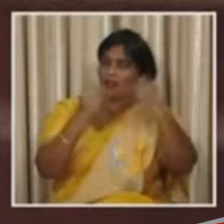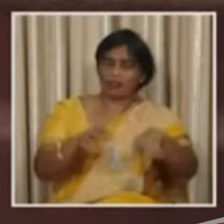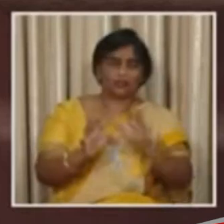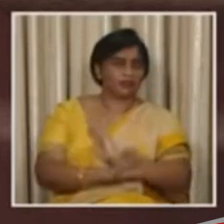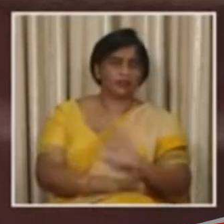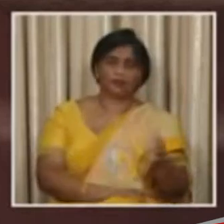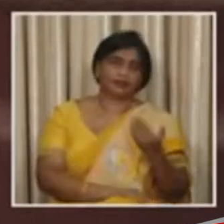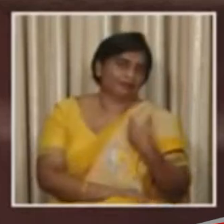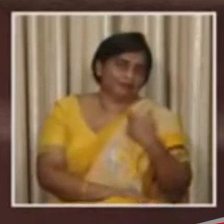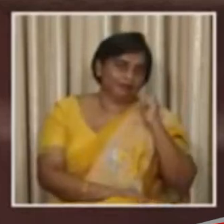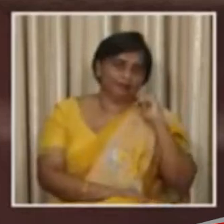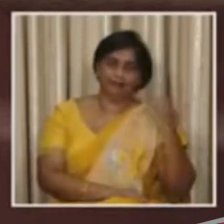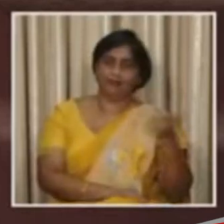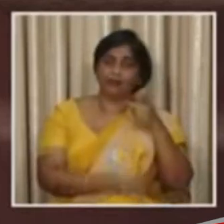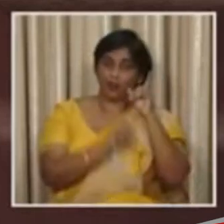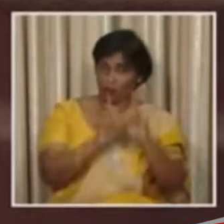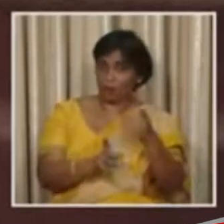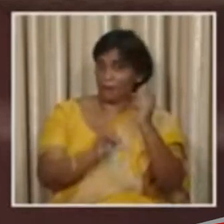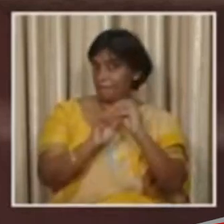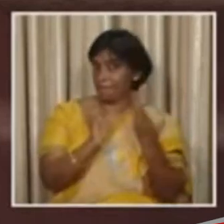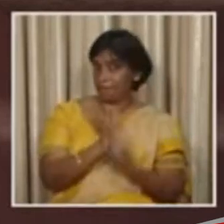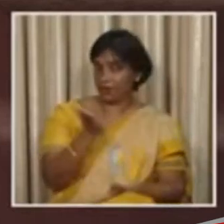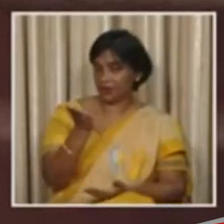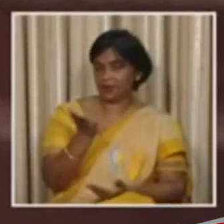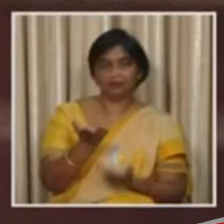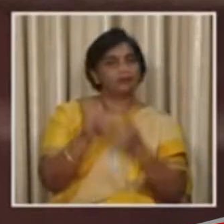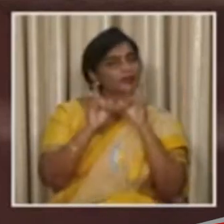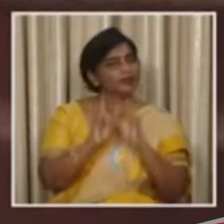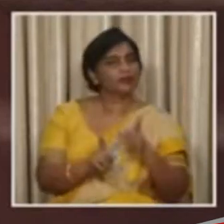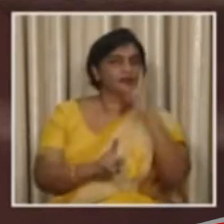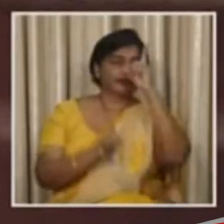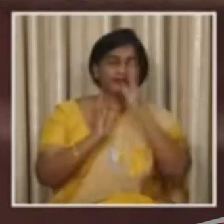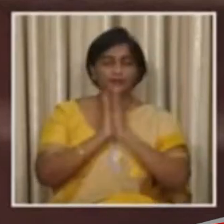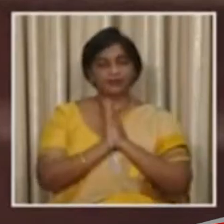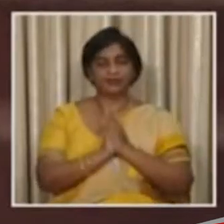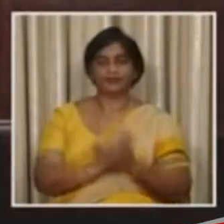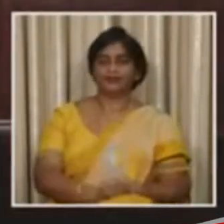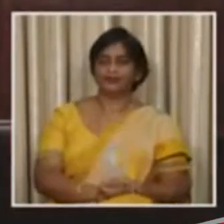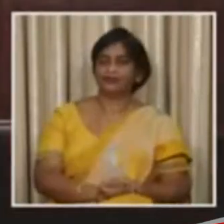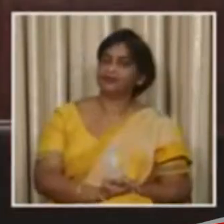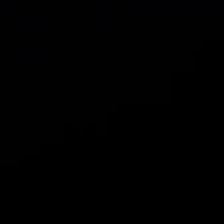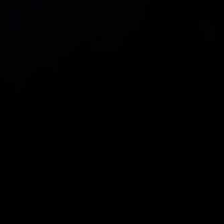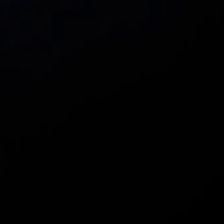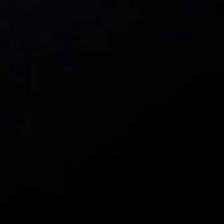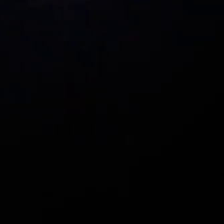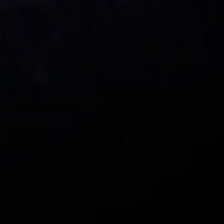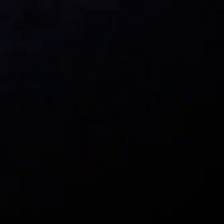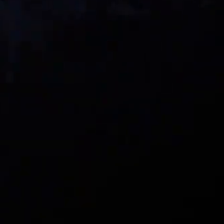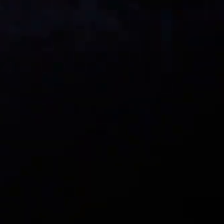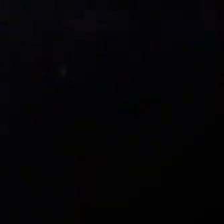ඉතින් මං දන්නේ නැහැ ඒකද මේගොල්ලන්ගේ ප්‍රතිපත්තිය කියලා. එහෙම නම් ඉතින් දෙයියන්ගේම පිටයි. හරි බොහොම ස්තුතියි අමුතුමා.